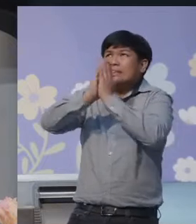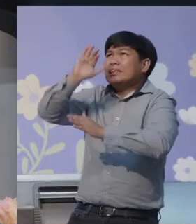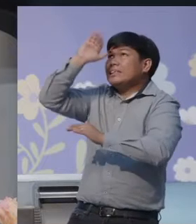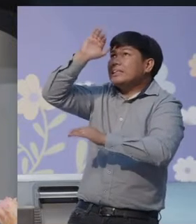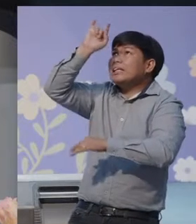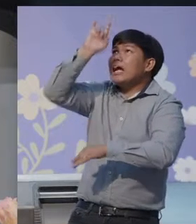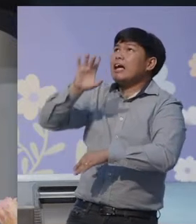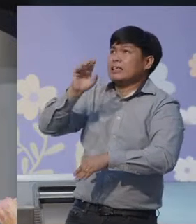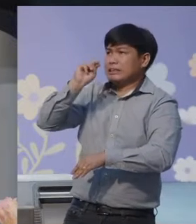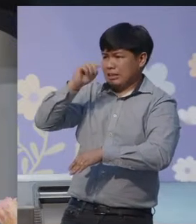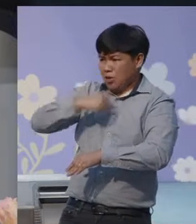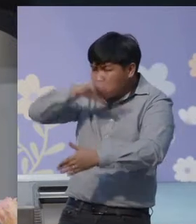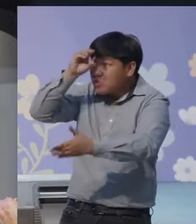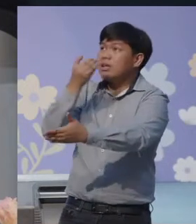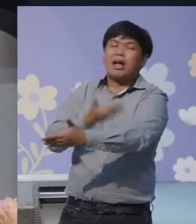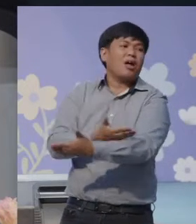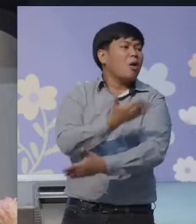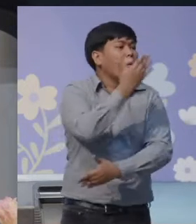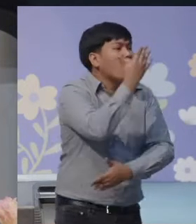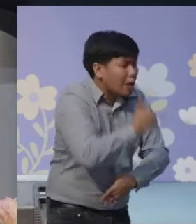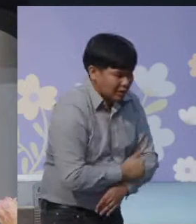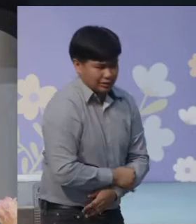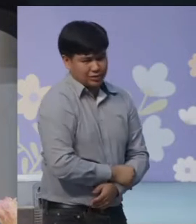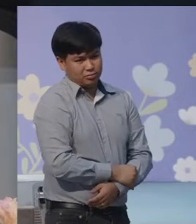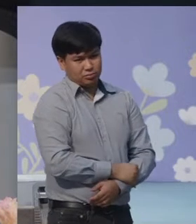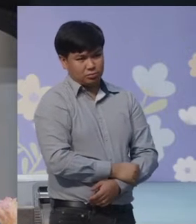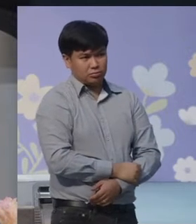anak? Bakit kaya?